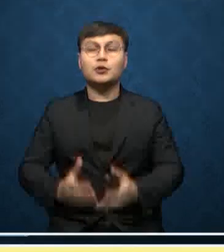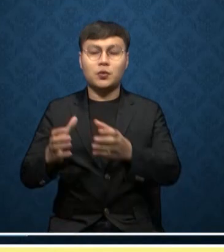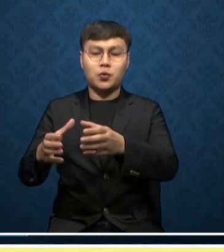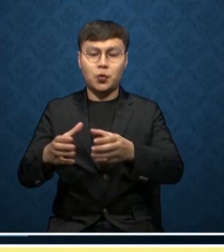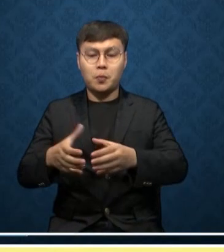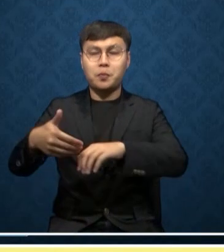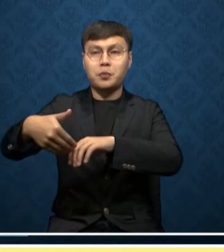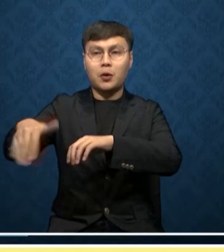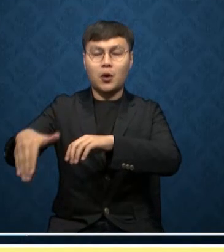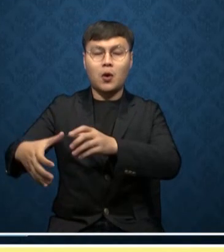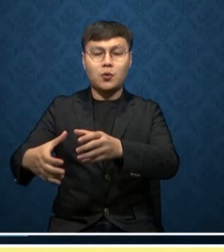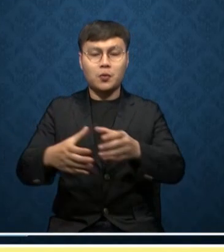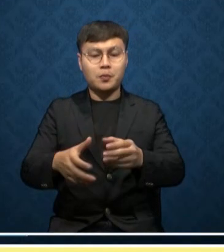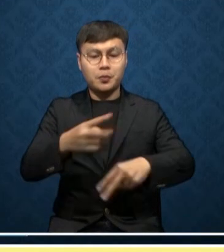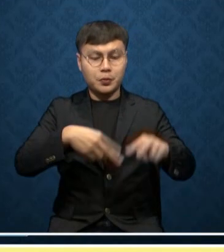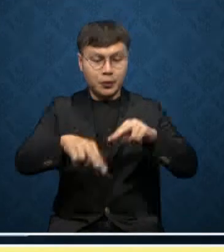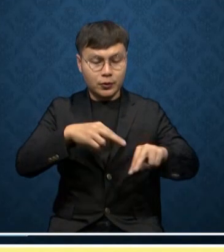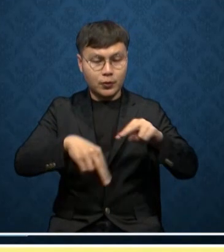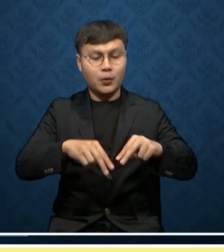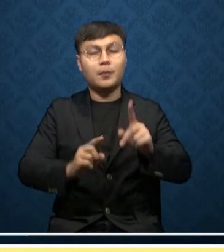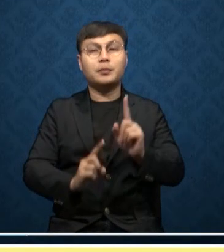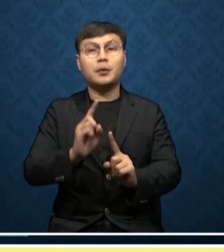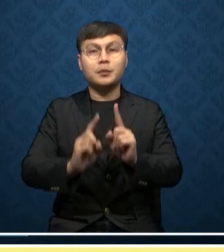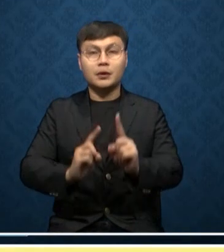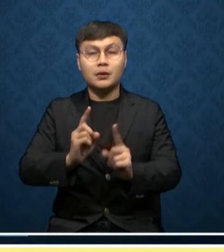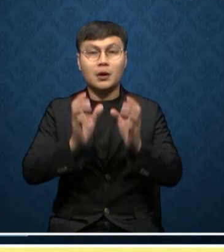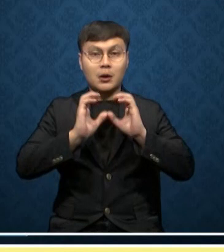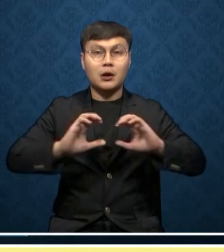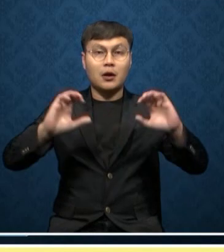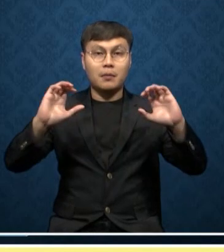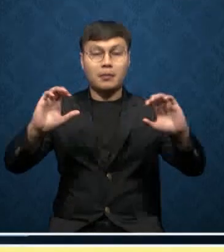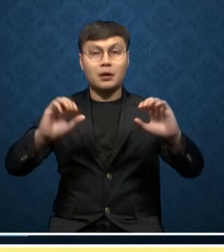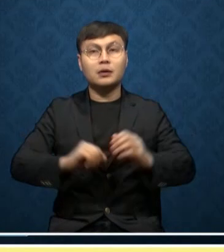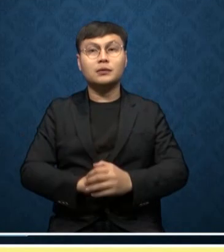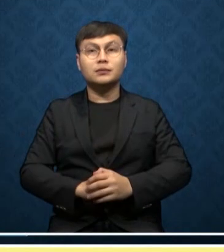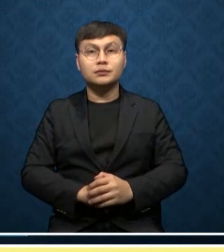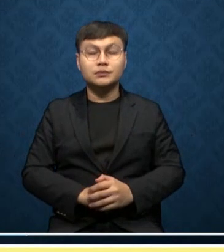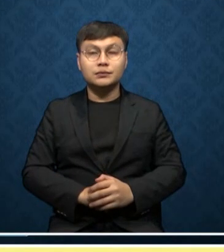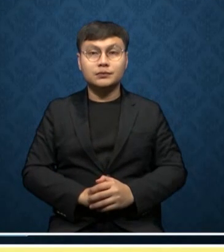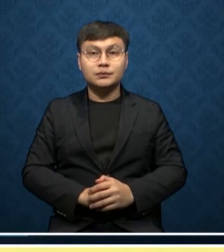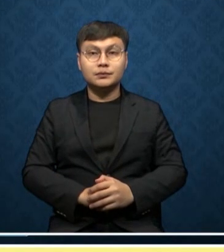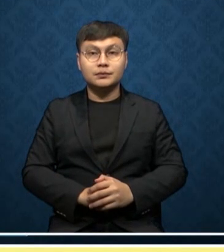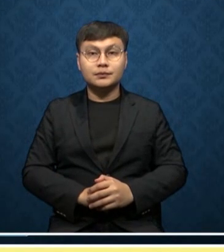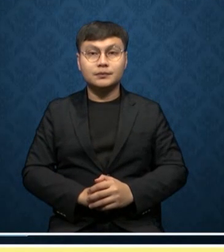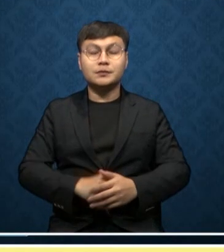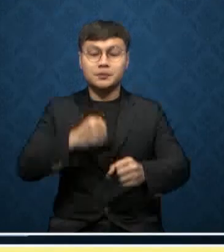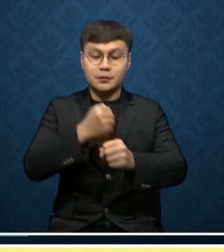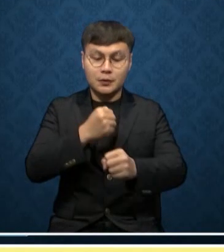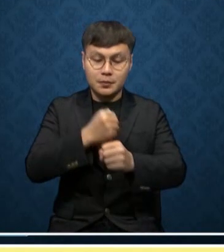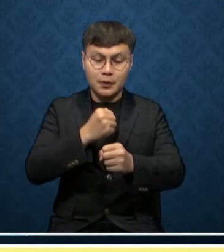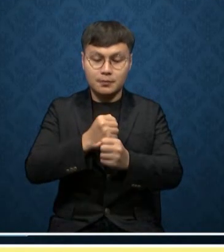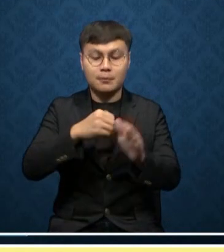นอกประเมินผลการดำเนินการของหน่วยงานภาครัฐที่ปฏิบัติงานในการบรรลุเป้าหมายตาม